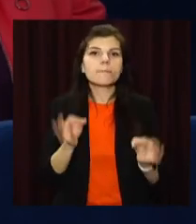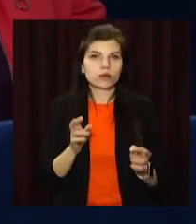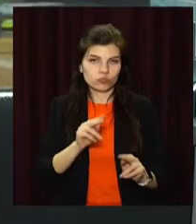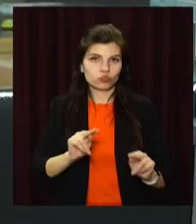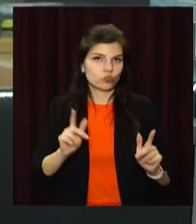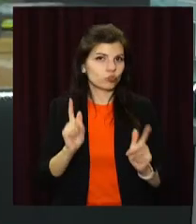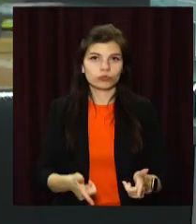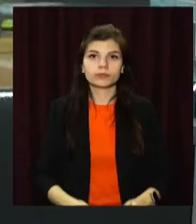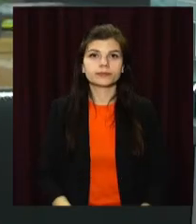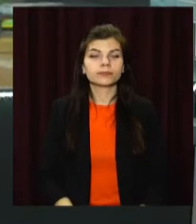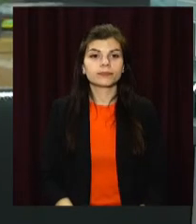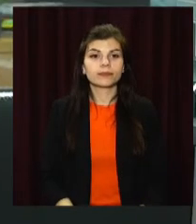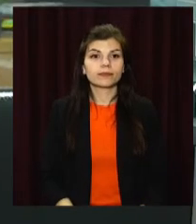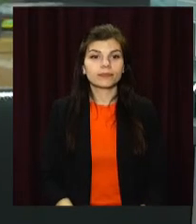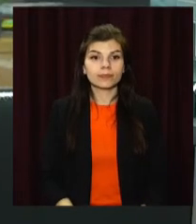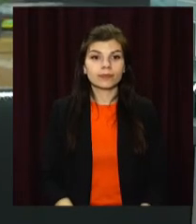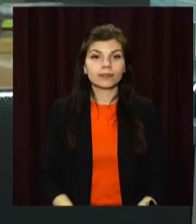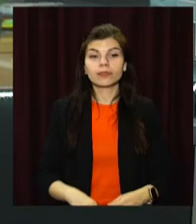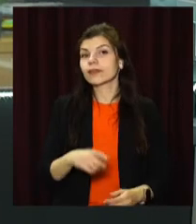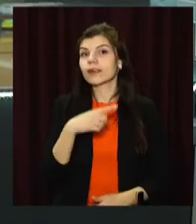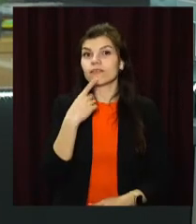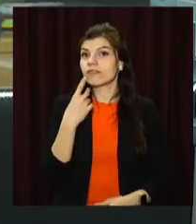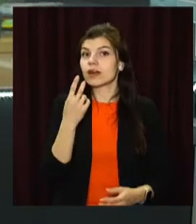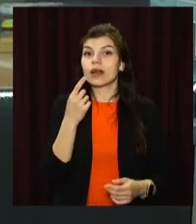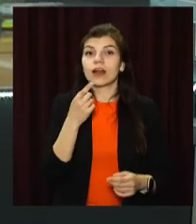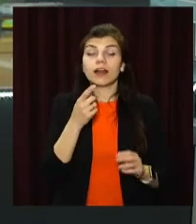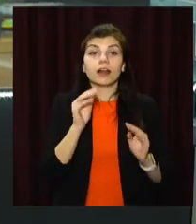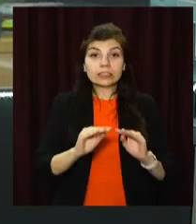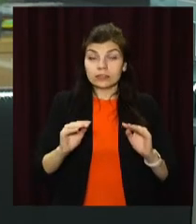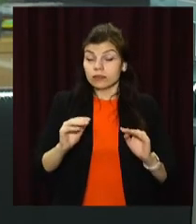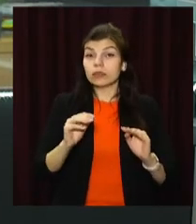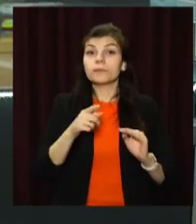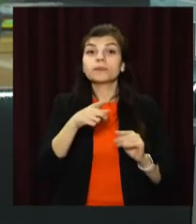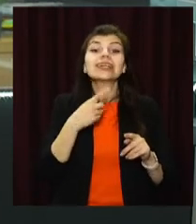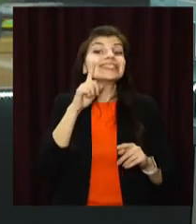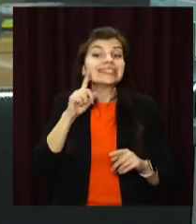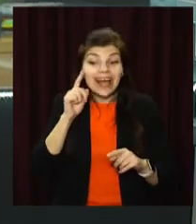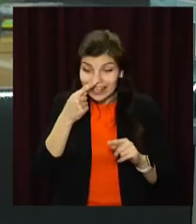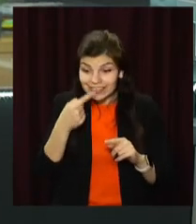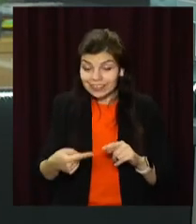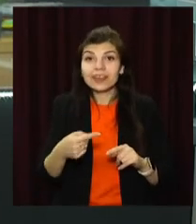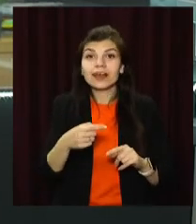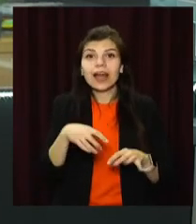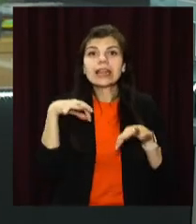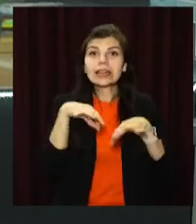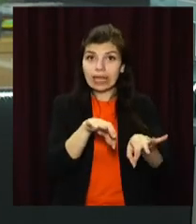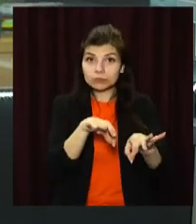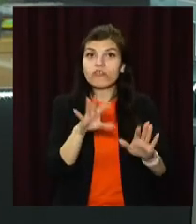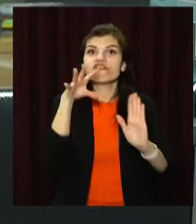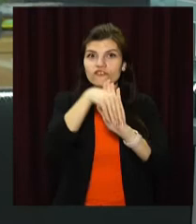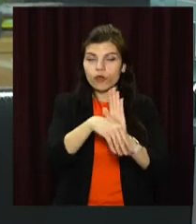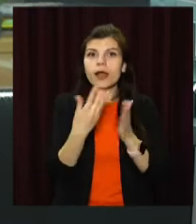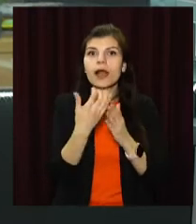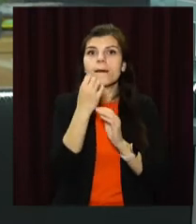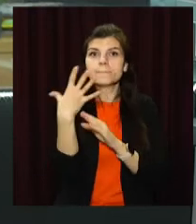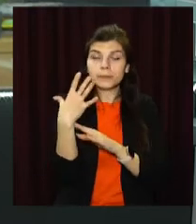«Відкритий». Не тільки керманичі, а ще й садівники. До весняного озеленення Дніпра приєдналися транспортники. Загалом